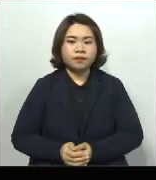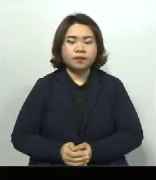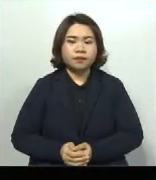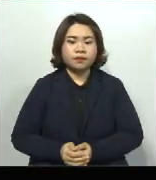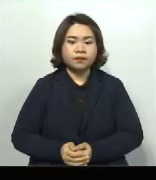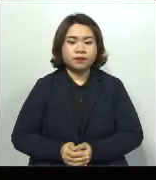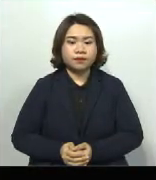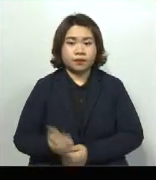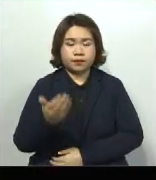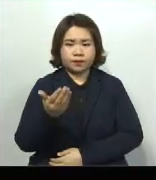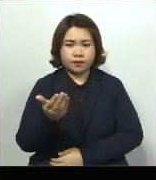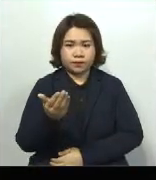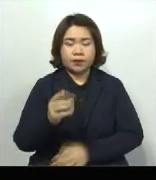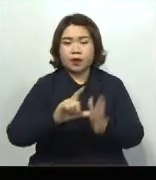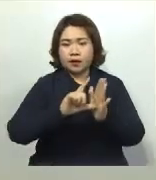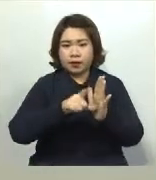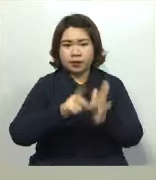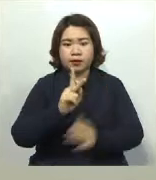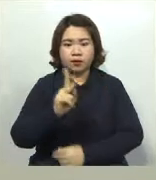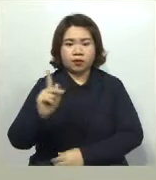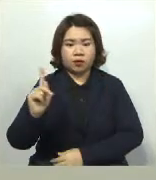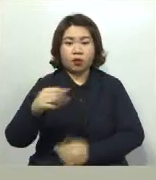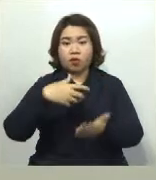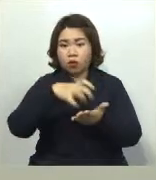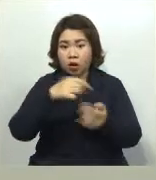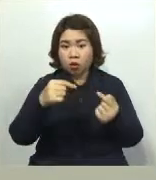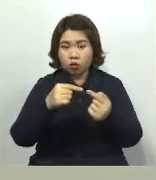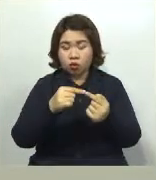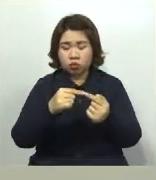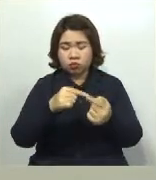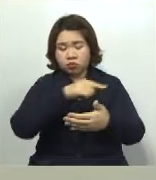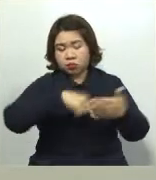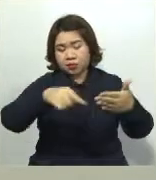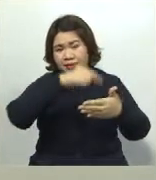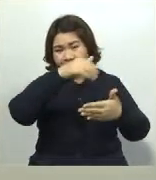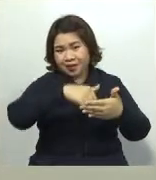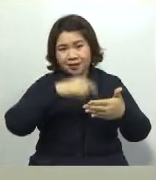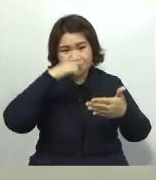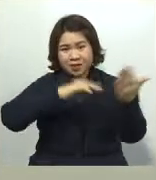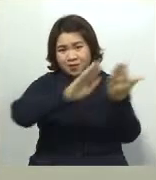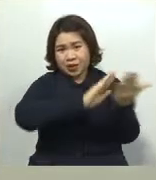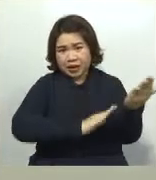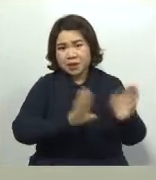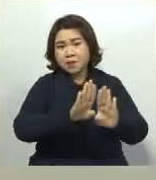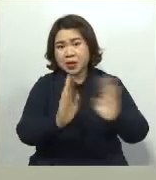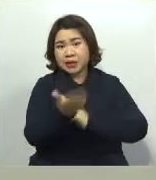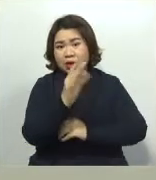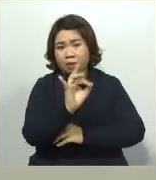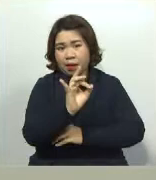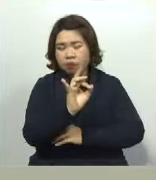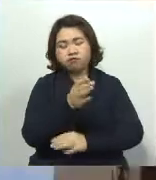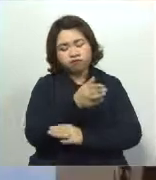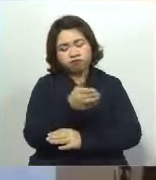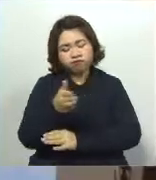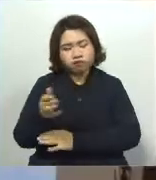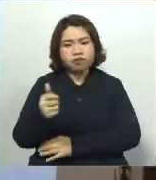พันตำรวจเอกจรุงวิทย์ภูมิมาเลยค่ะที่การกกต.แถลงภาพรวมการเลือกตั้งทั่วประเทศตั้งแต่เปิดให้ลงคะแนนเป็นไปด้วยความเรียบร้อย